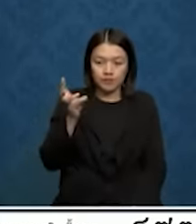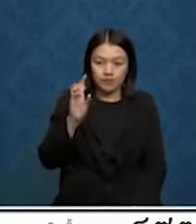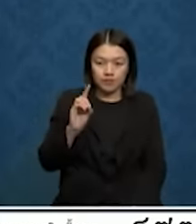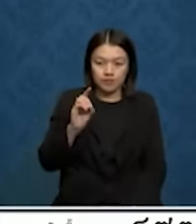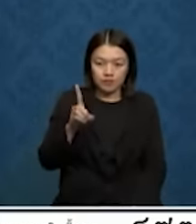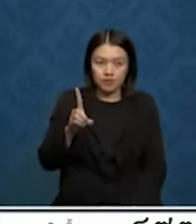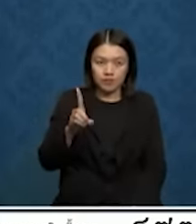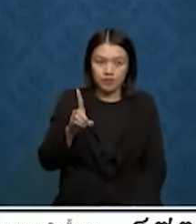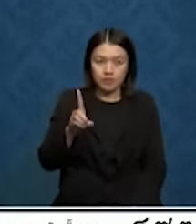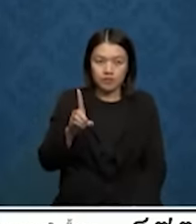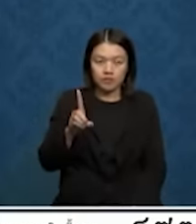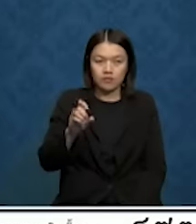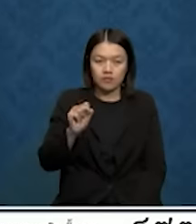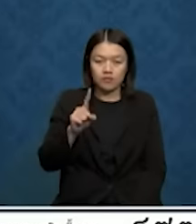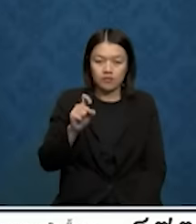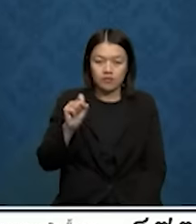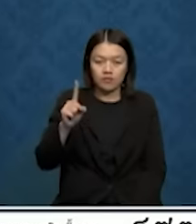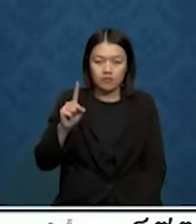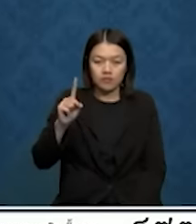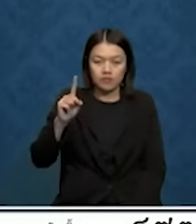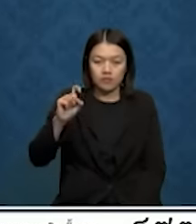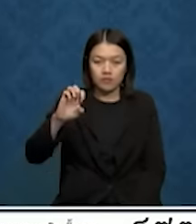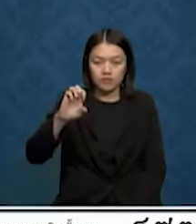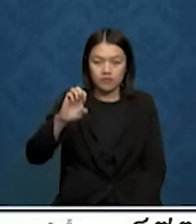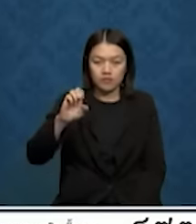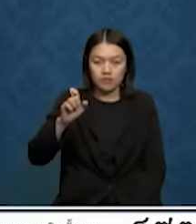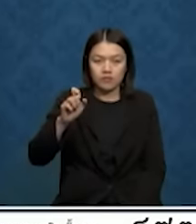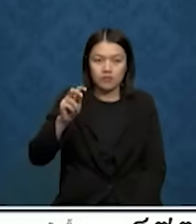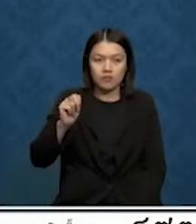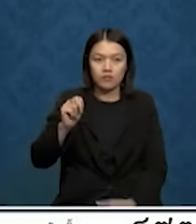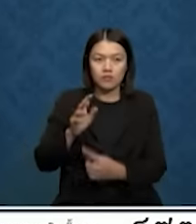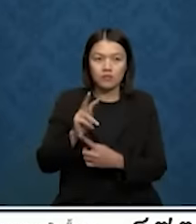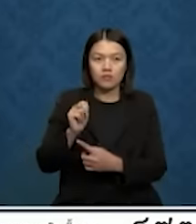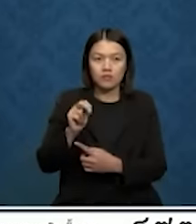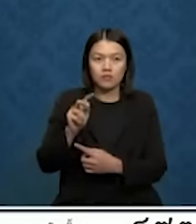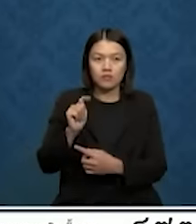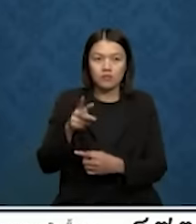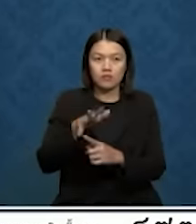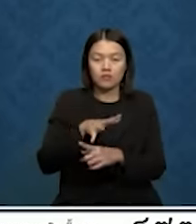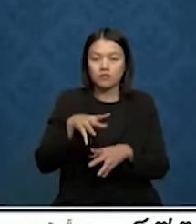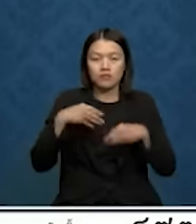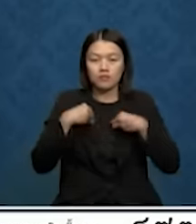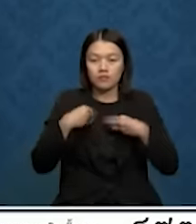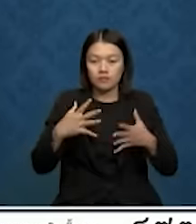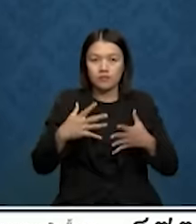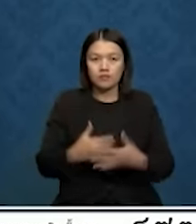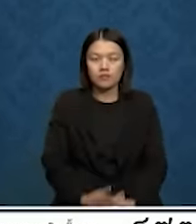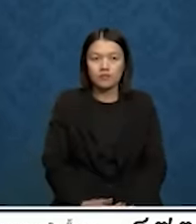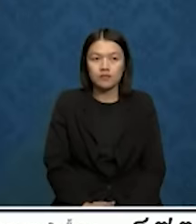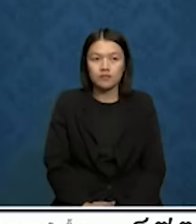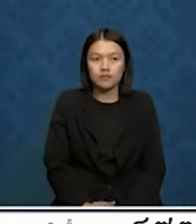361นางสาวสัตสินันธรรมนิธินัน ไม่เห็นชอบค่ะ